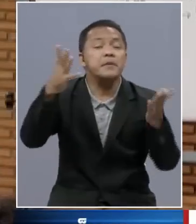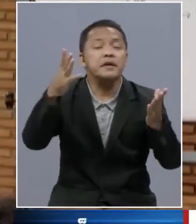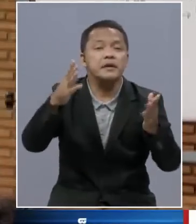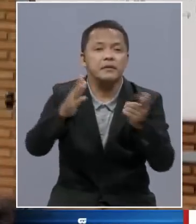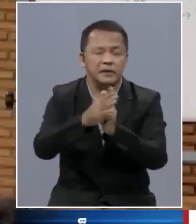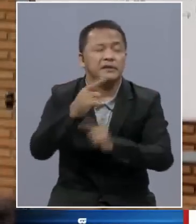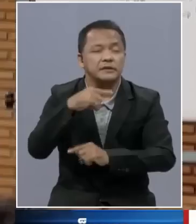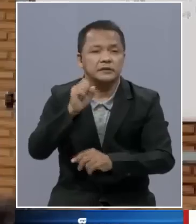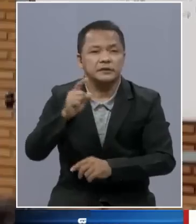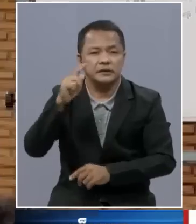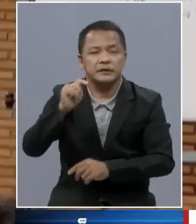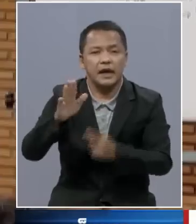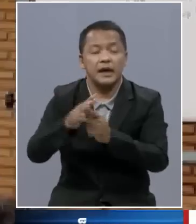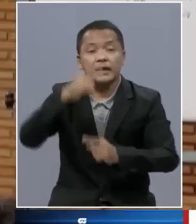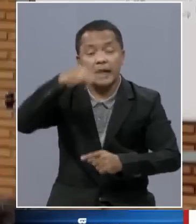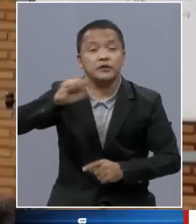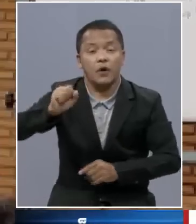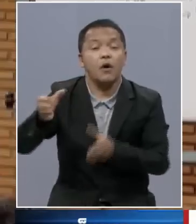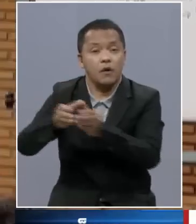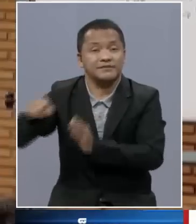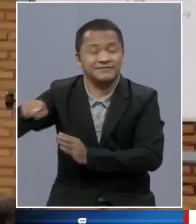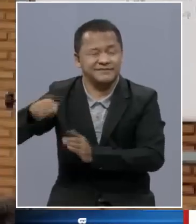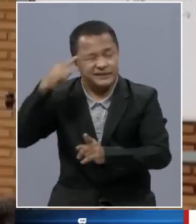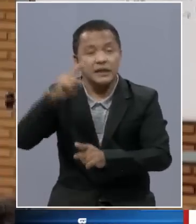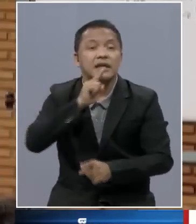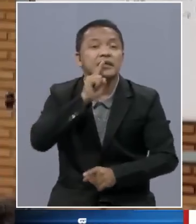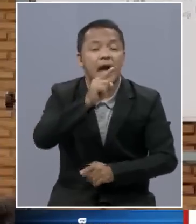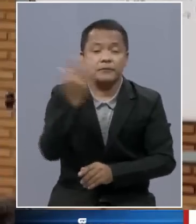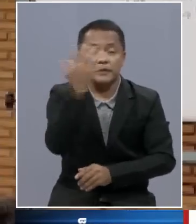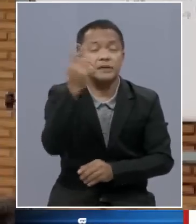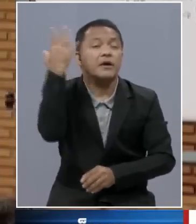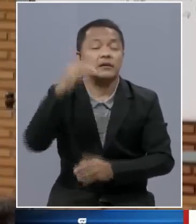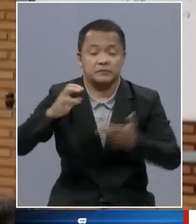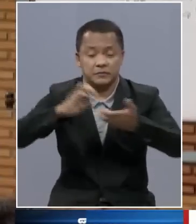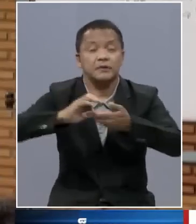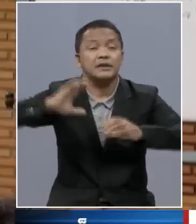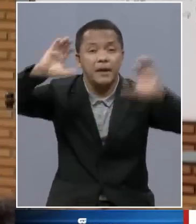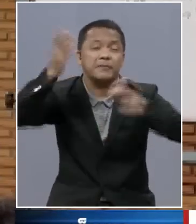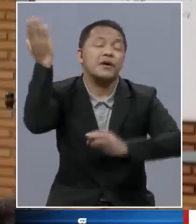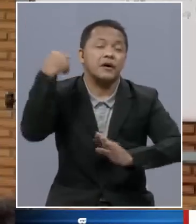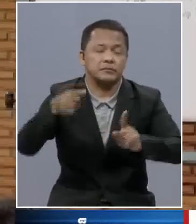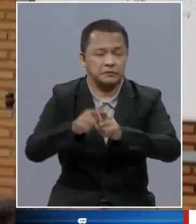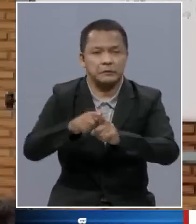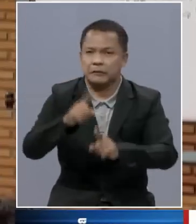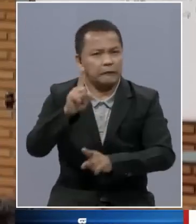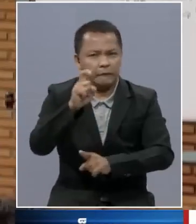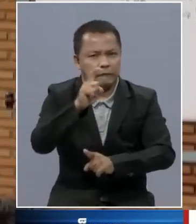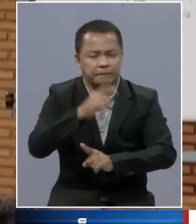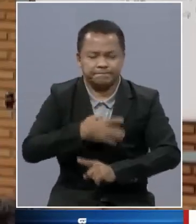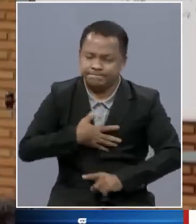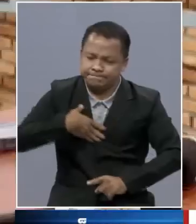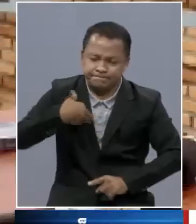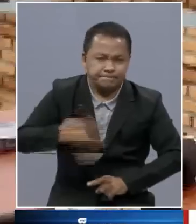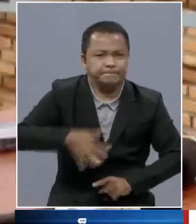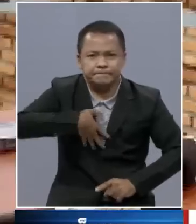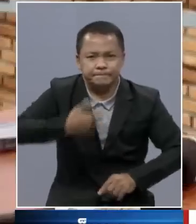ทธาเป็นคนพรรคไทยสร้างไทยของคุณหญิงหน่อยการถามต่อหน้าสื่อในวันจับมือตั้งรัฐบาลแบบนี้ย่อมจะสร้างความกระอักกระอ่วน